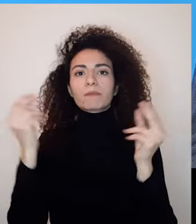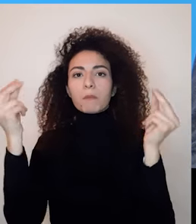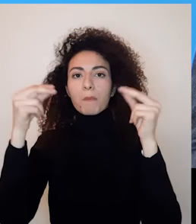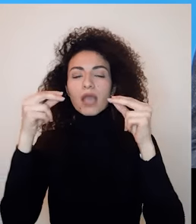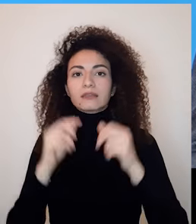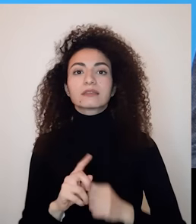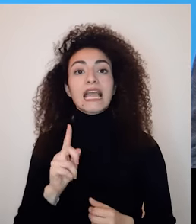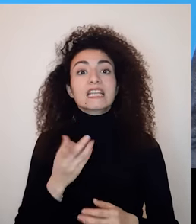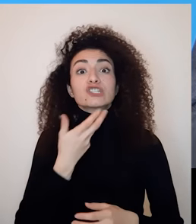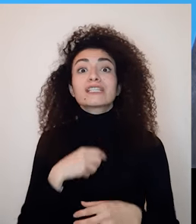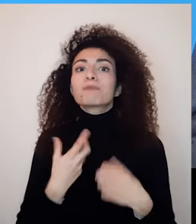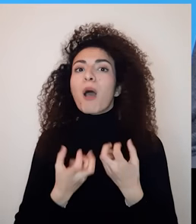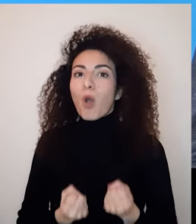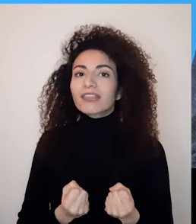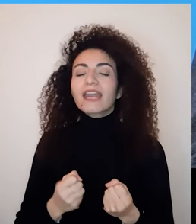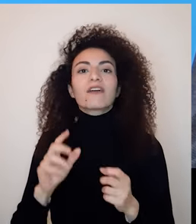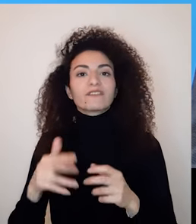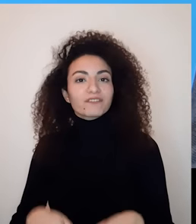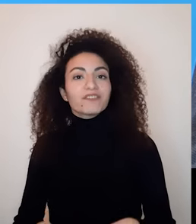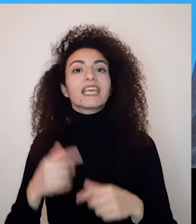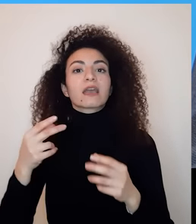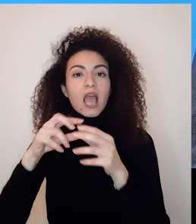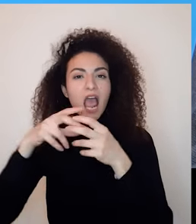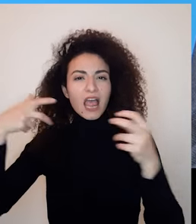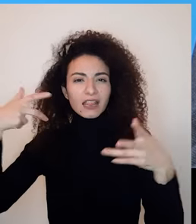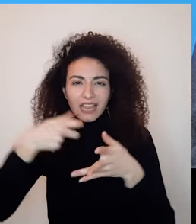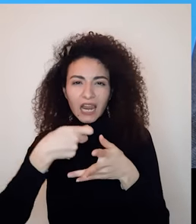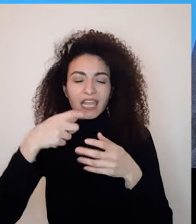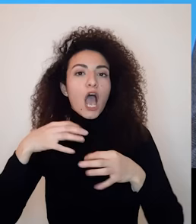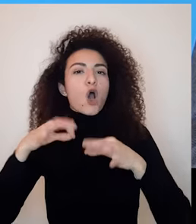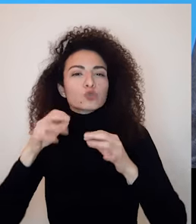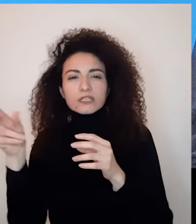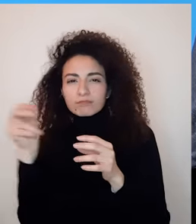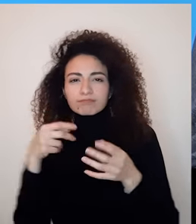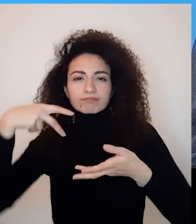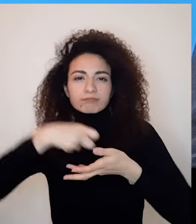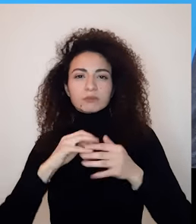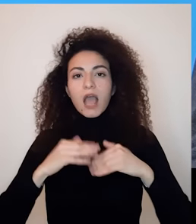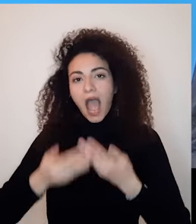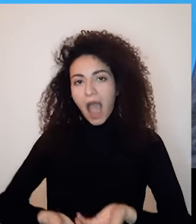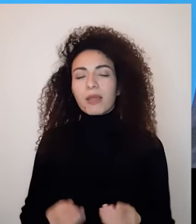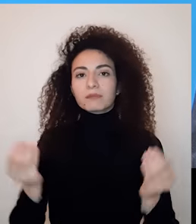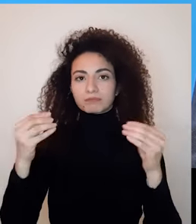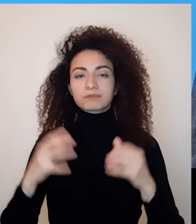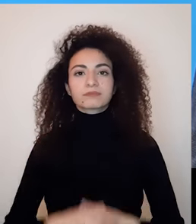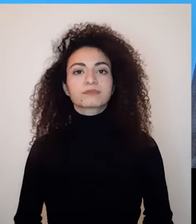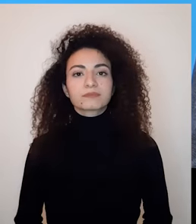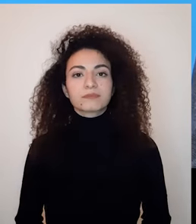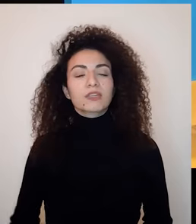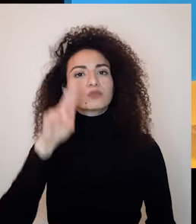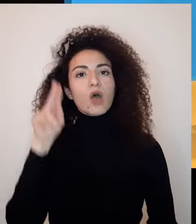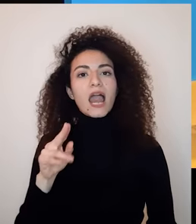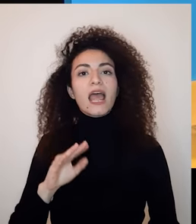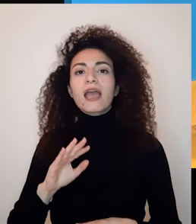أما إذا كانت العلاقة الزوجية غير متاحة، هون ممكن اللجوء إلى التلقيح الصناعي إما عبر المهبل أو عبر عنق